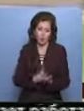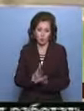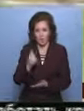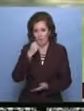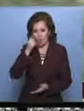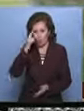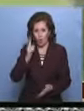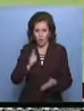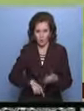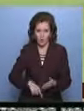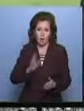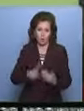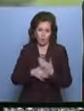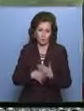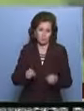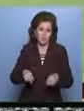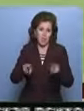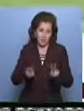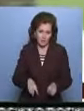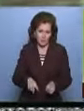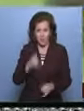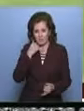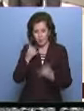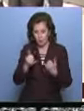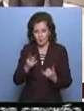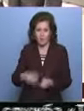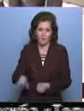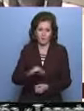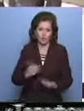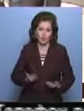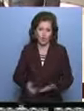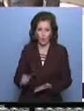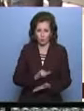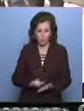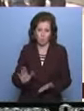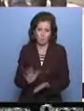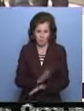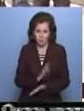помощь здесь будут специально обученные специалисты. Звонки для всех жителей Удмуртии бесплатные.